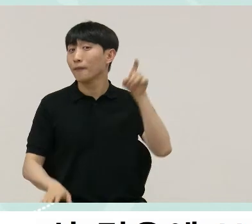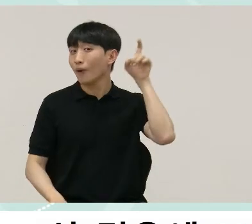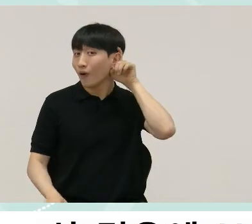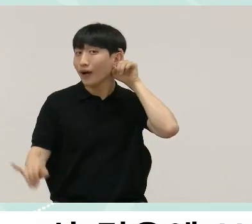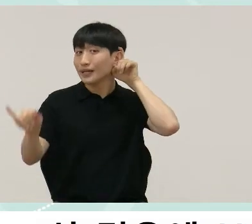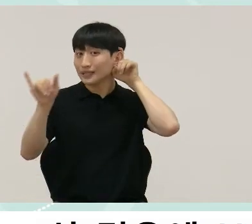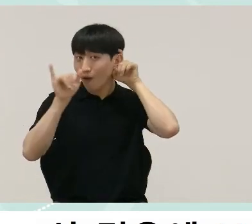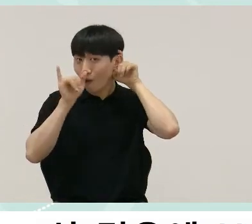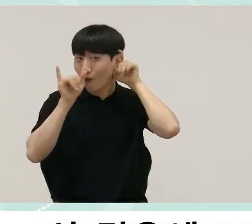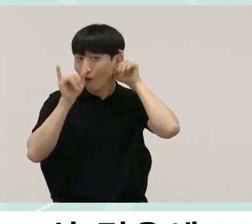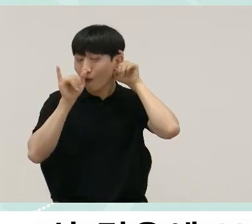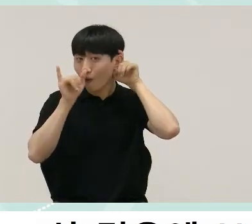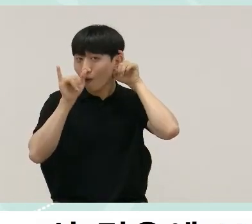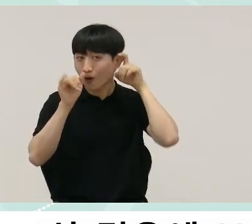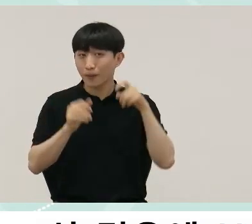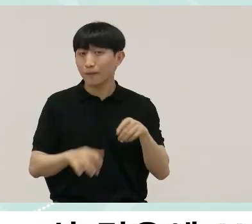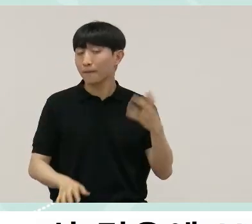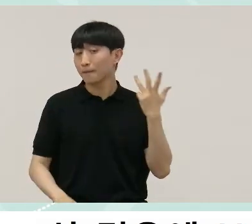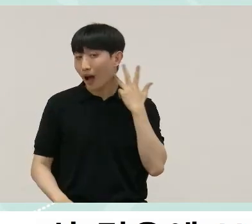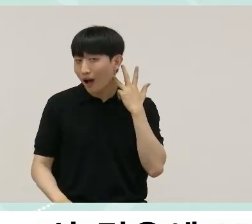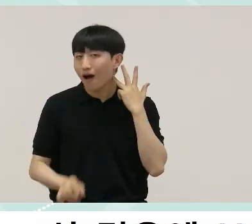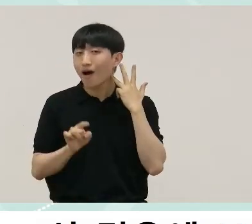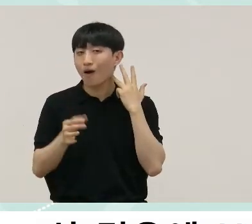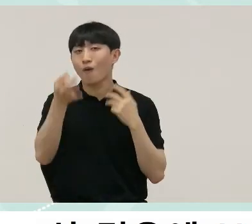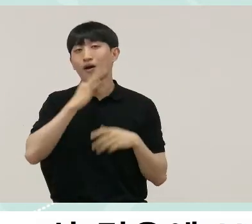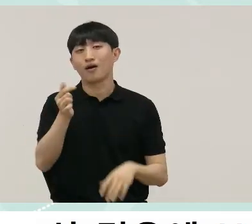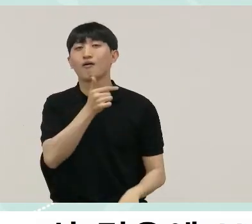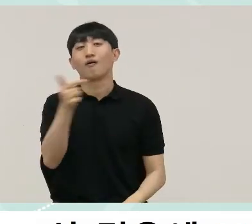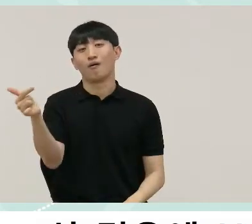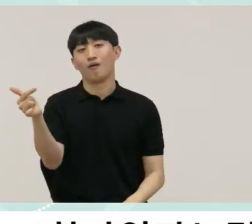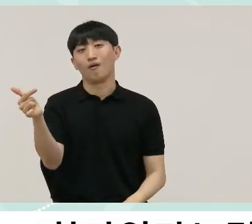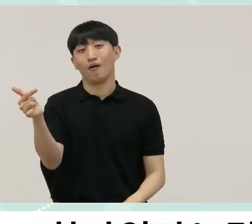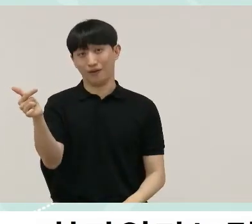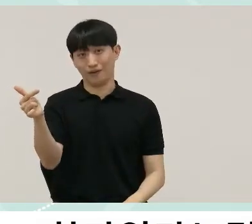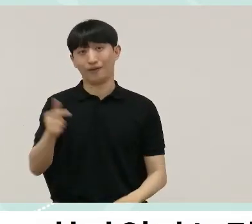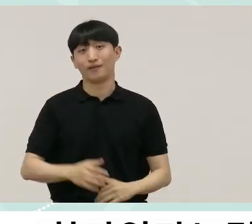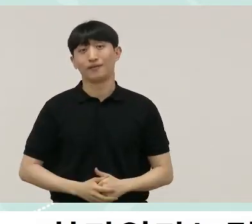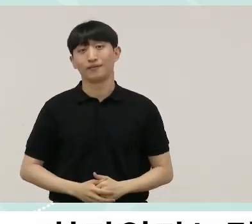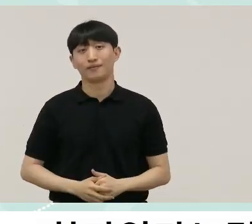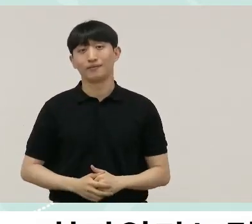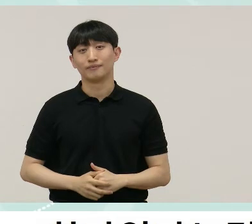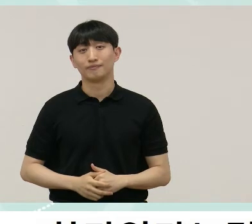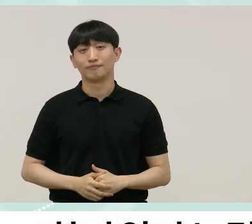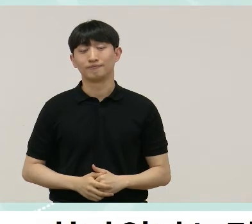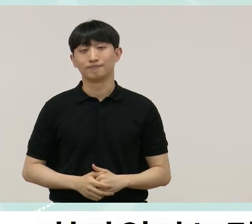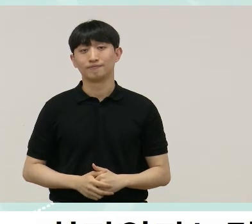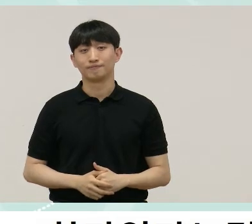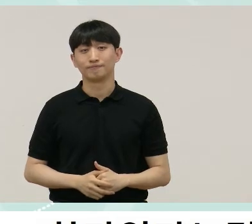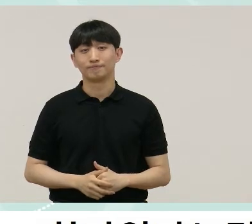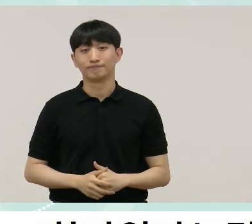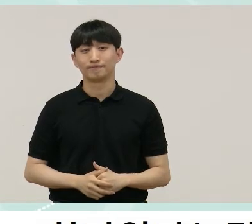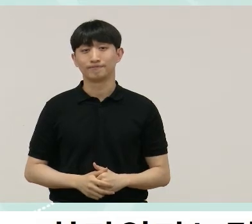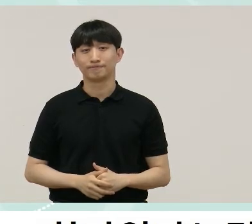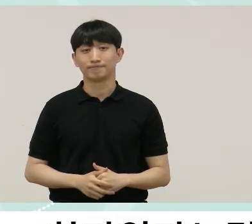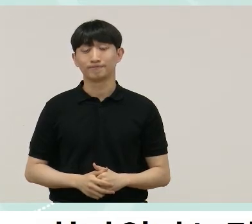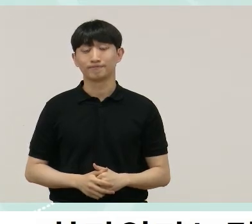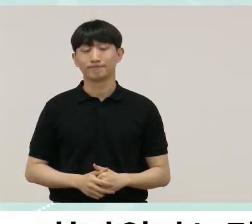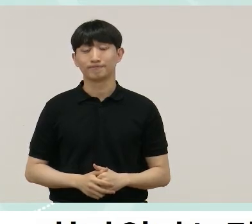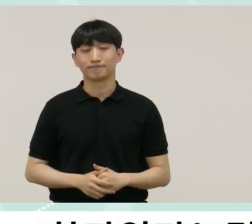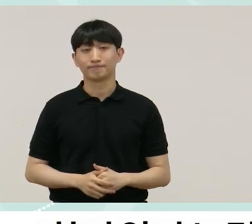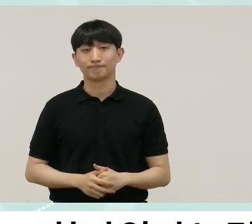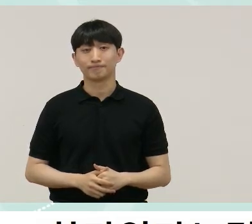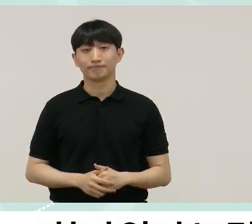착용하는 경우에 훨씬 더 인공호흡 효과를 볼 수 있다는 것을 얘기하고 있고요. 하지만 앞서 얘기한